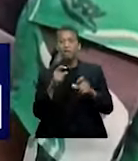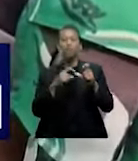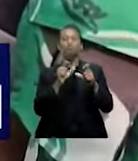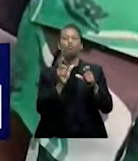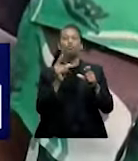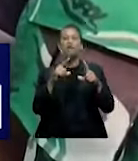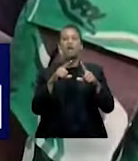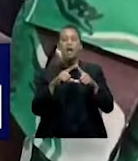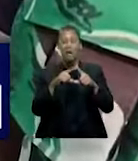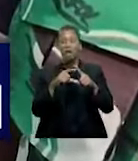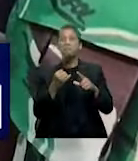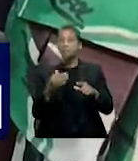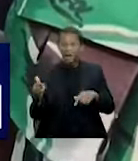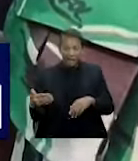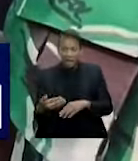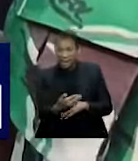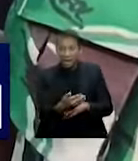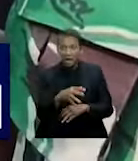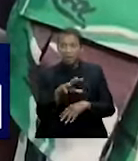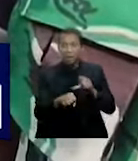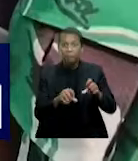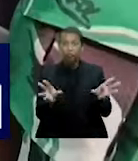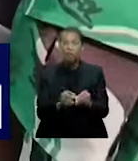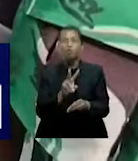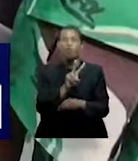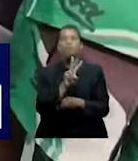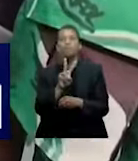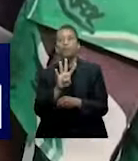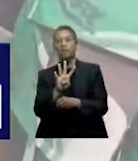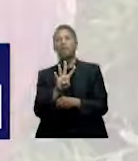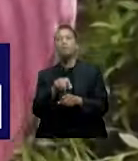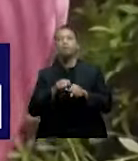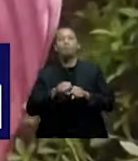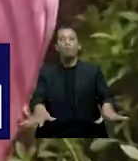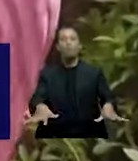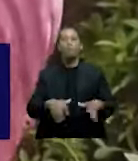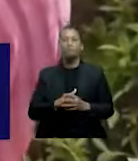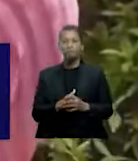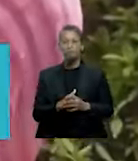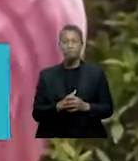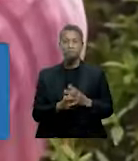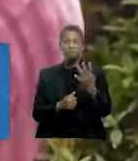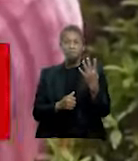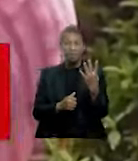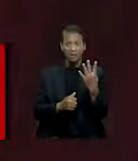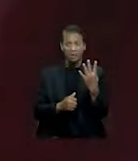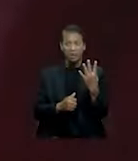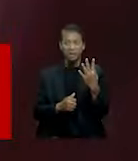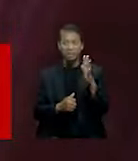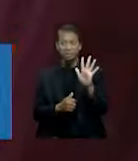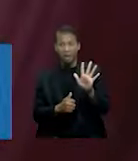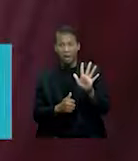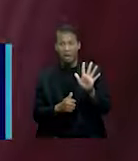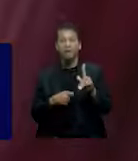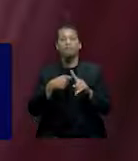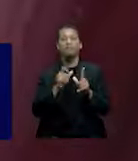ditebar itu? Kalau untuk tahun 2020 ini panitia hanya menebar 4 pintal lebih. Tradisi ini merupakan puncak dari peringatan